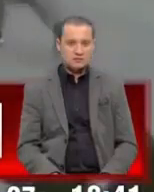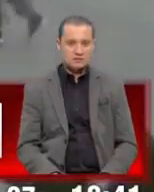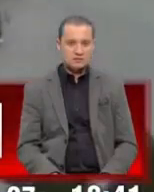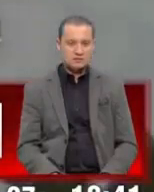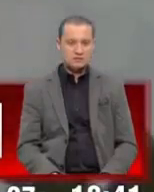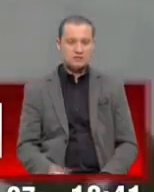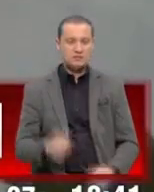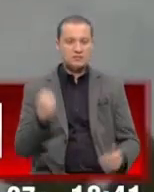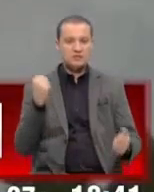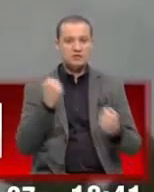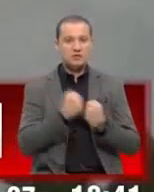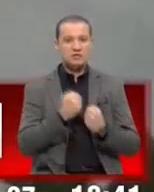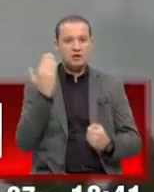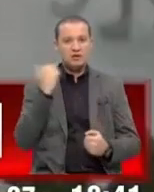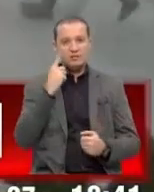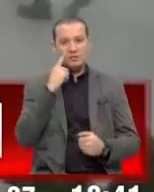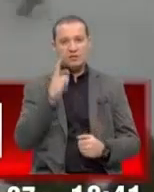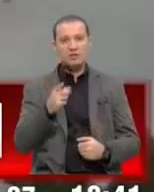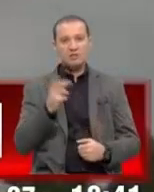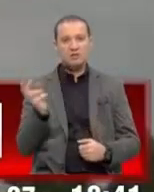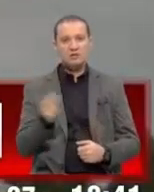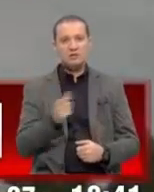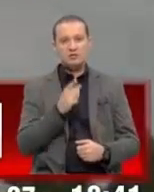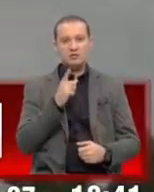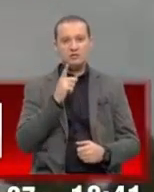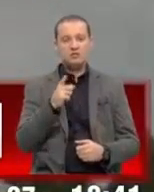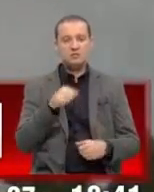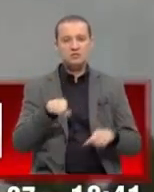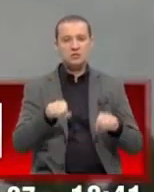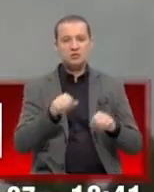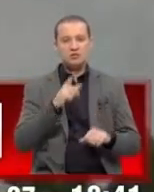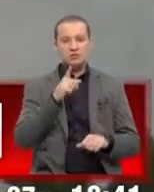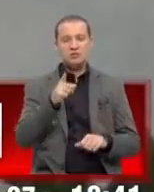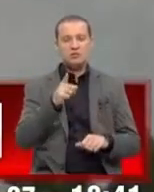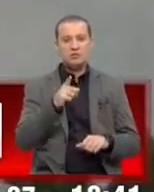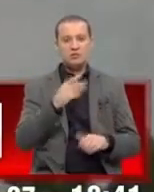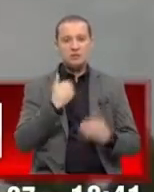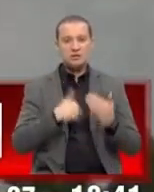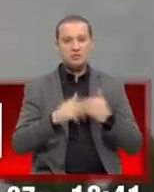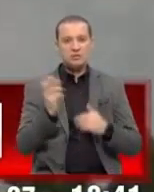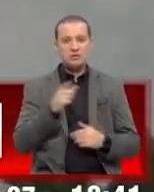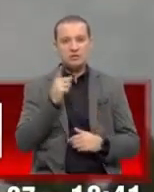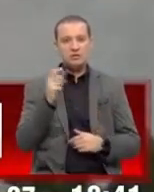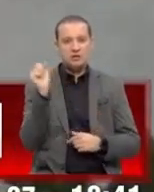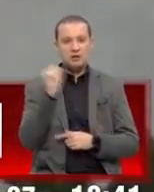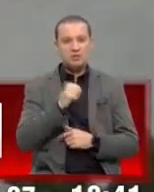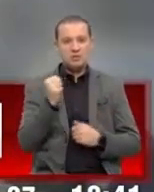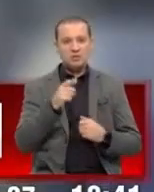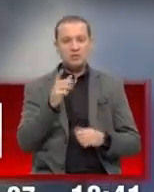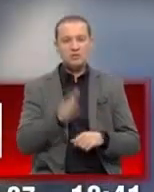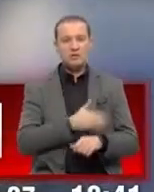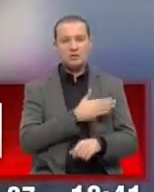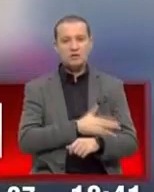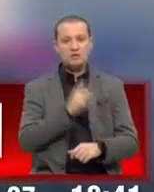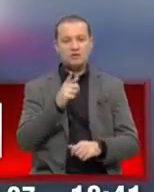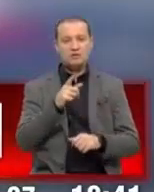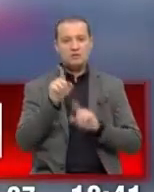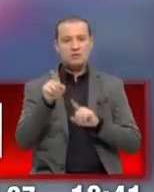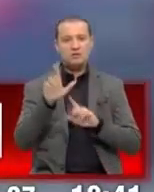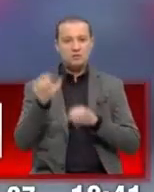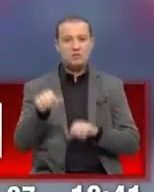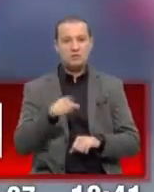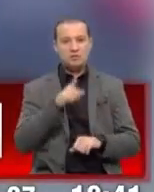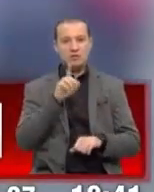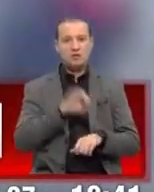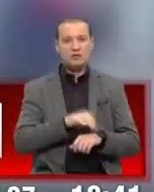80 TL. Çarptı, arkasına bile bakmadan gaza bastı. Motosiklet sürücüsünü yaralayıp kaçan kamyonetliği vatandaşlar kovalayıp yakaladı.